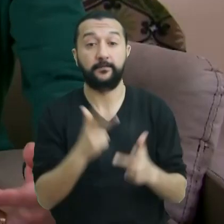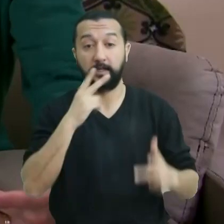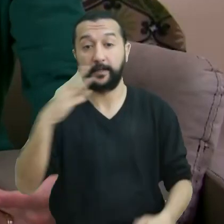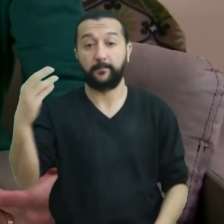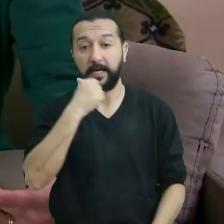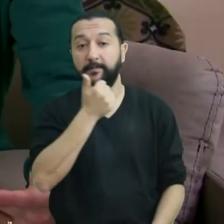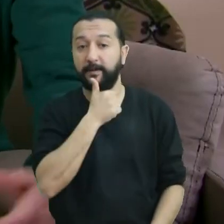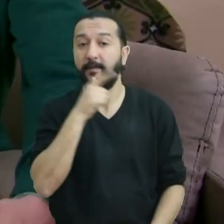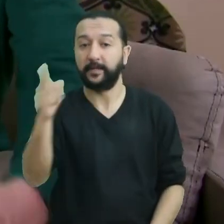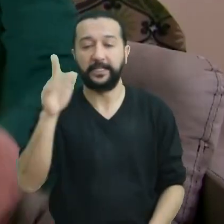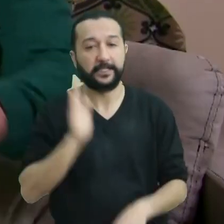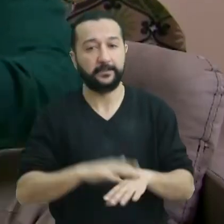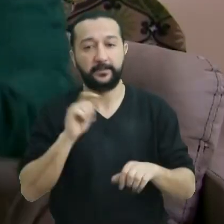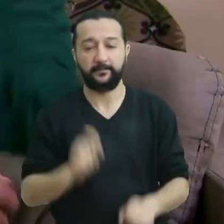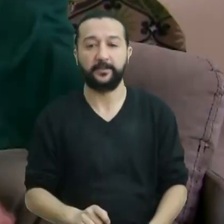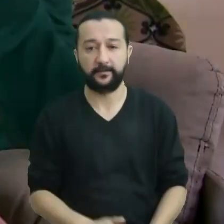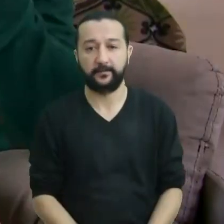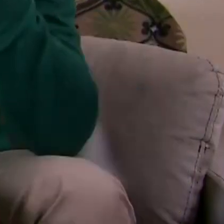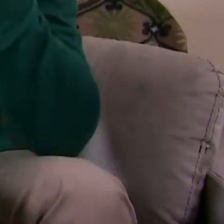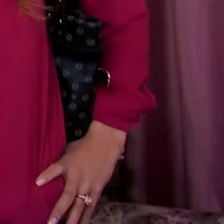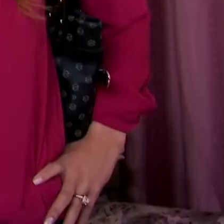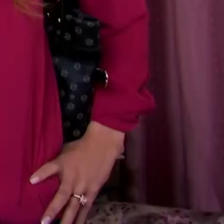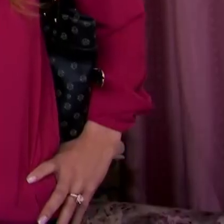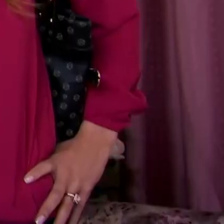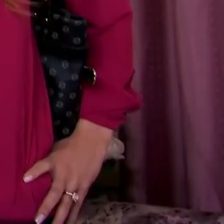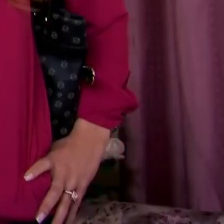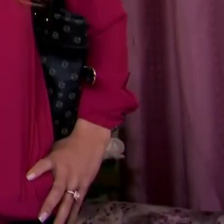ağababasını Kemal babamdan yiyeceğiz. Müştemil attılar.